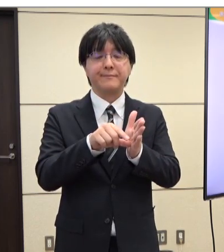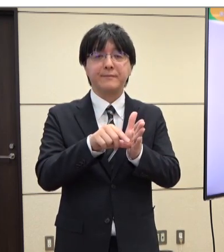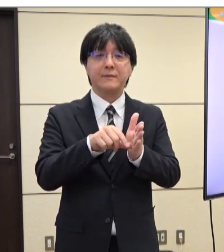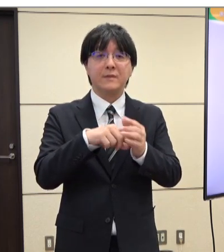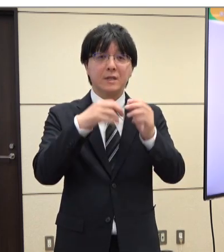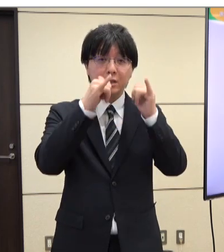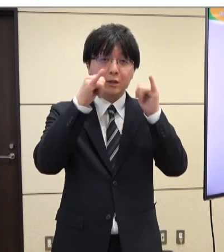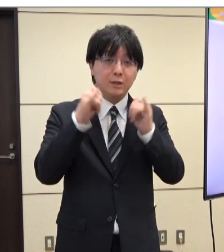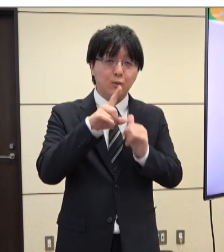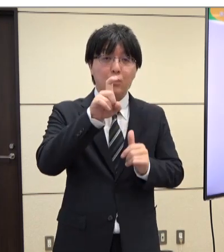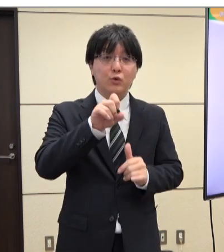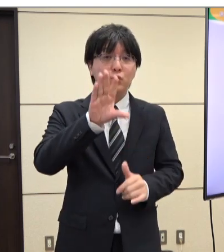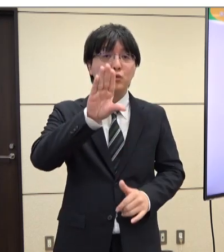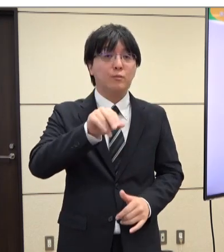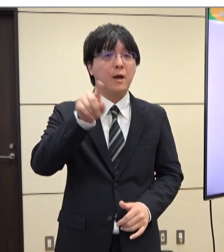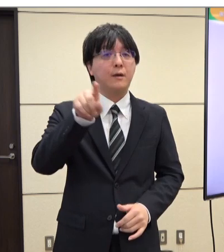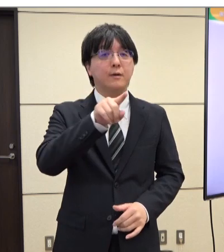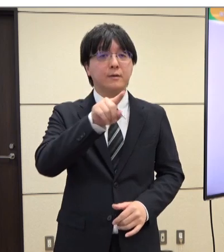人口10万人以上の、